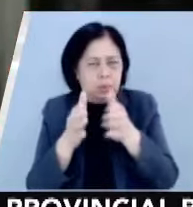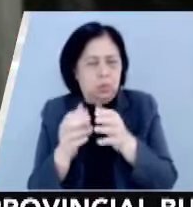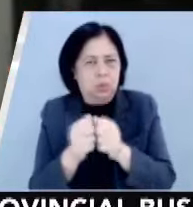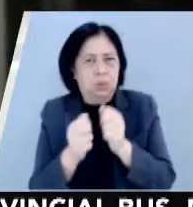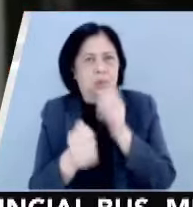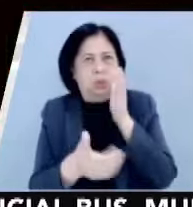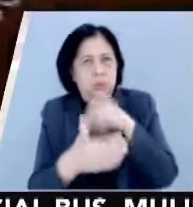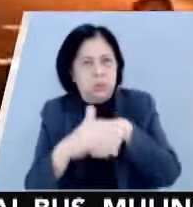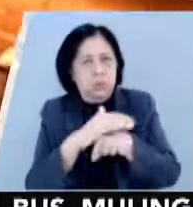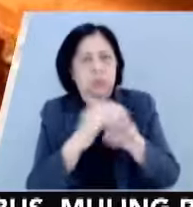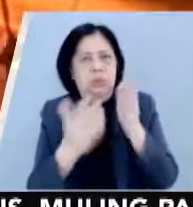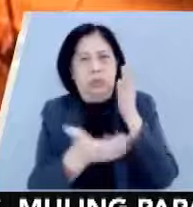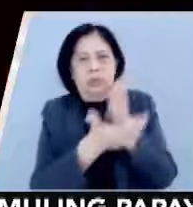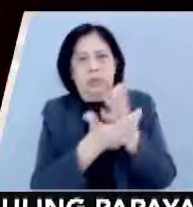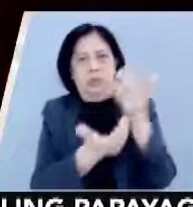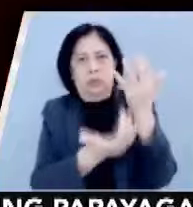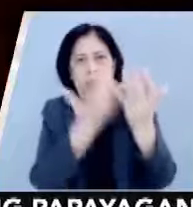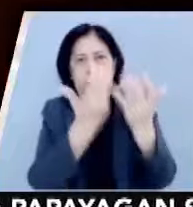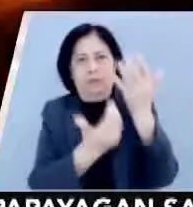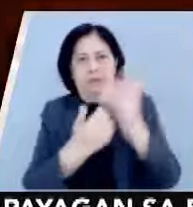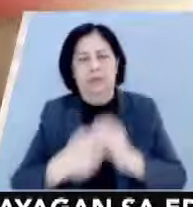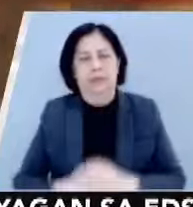apoy.